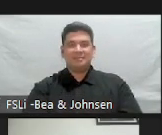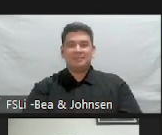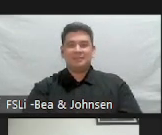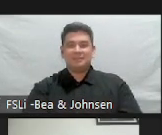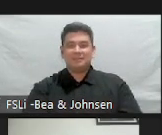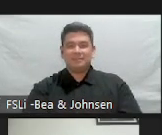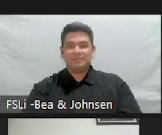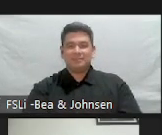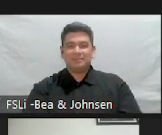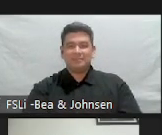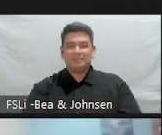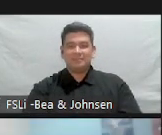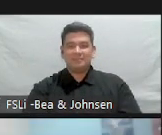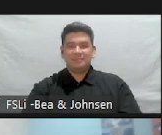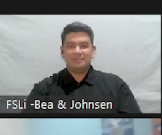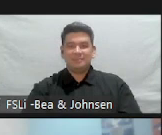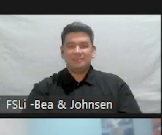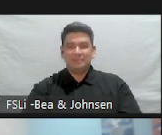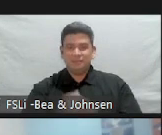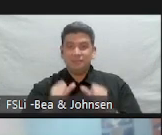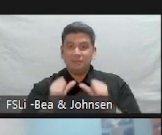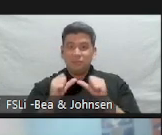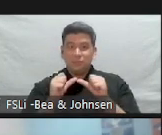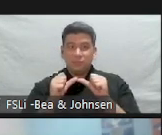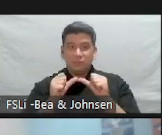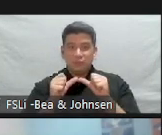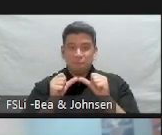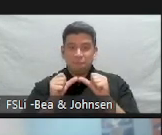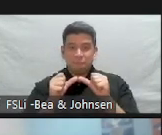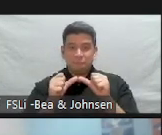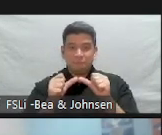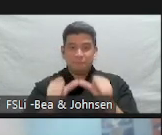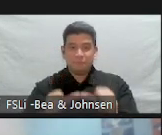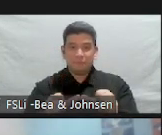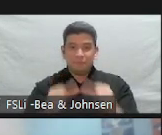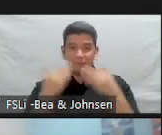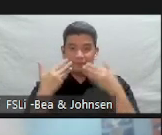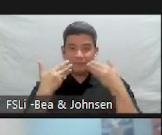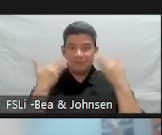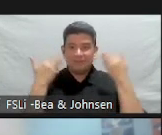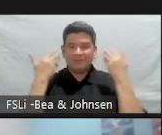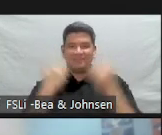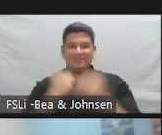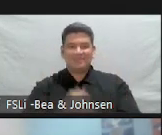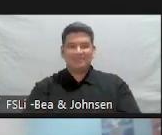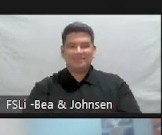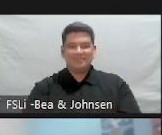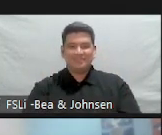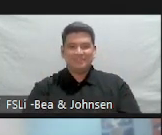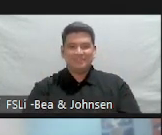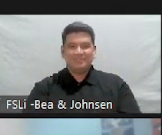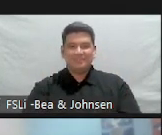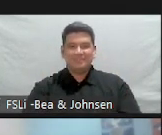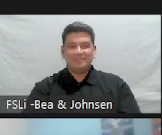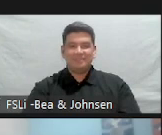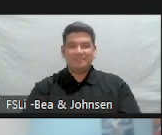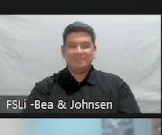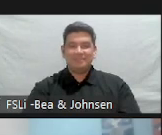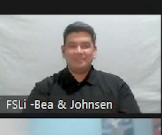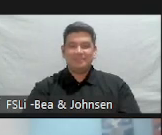madami. Okay, Daryl, po. Kasama natin itong Cainta College students. Opo, Ms. Flora, pwede niyo po i-remove